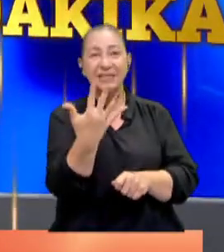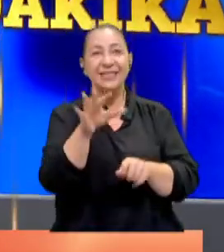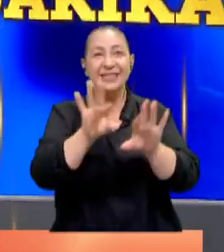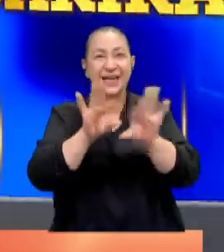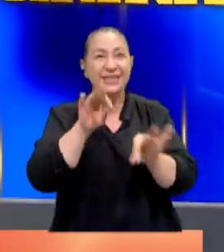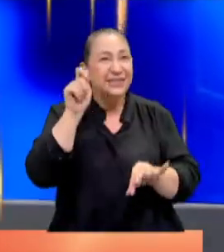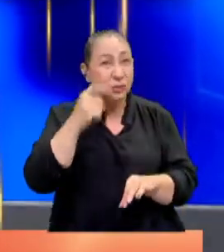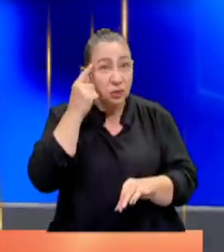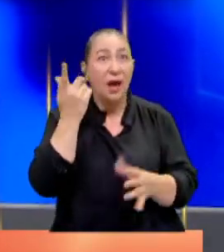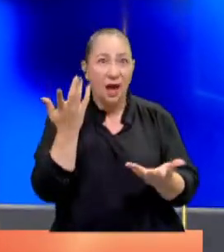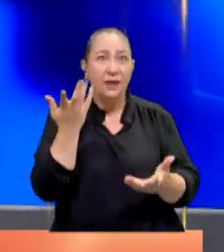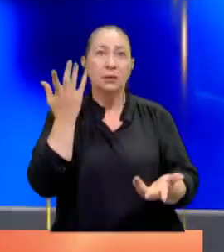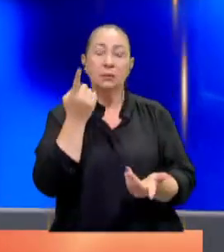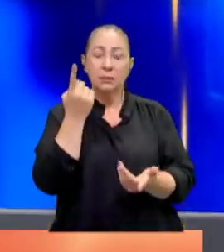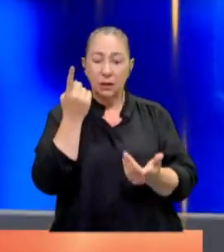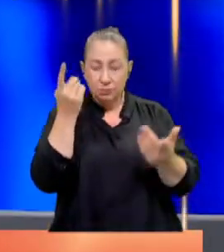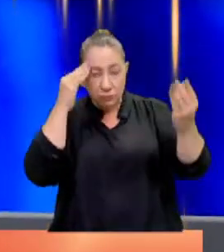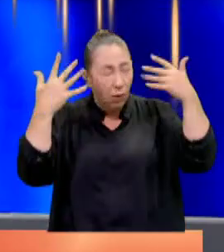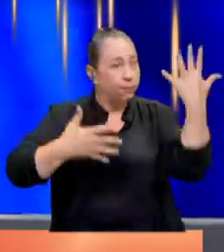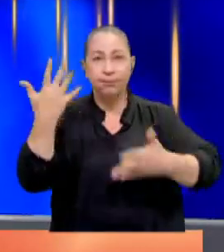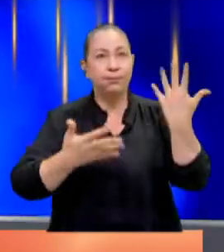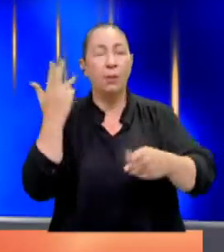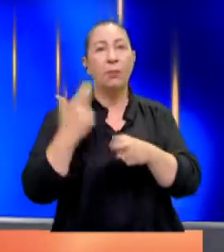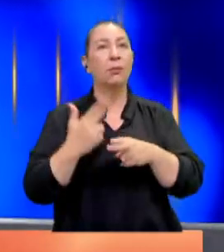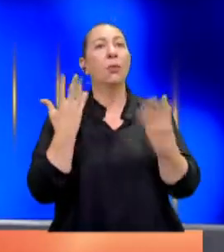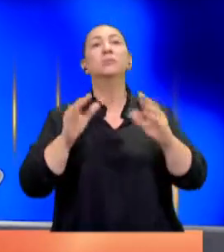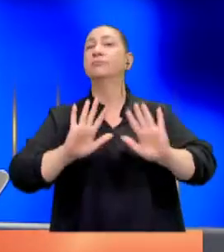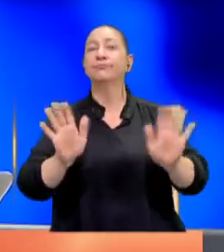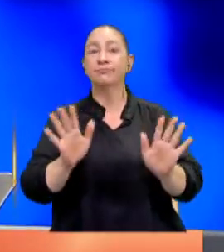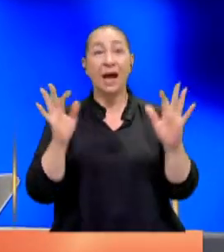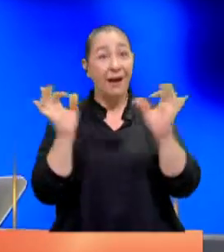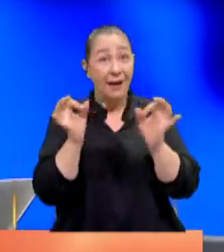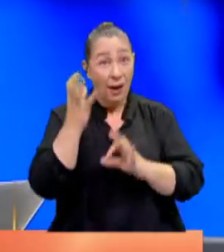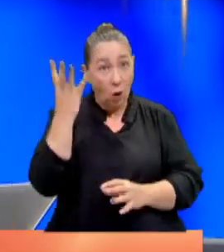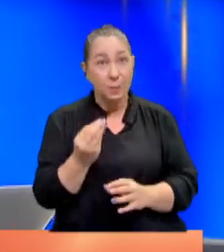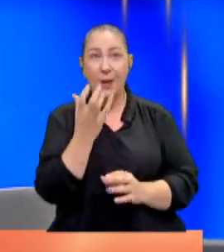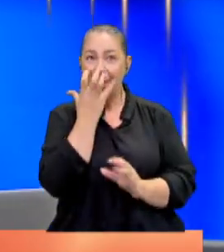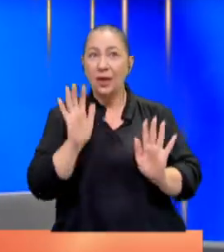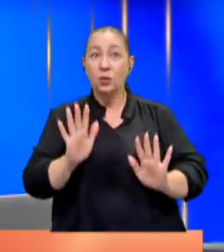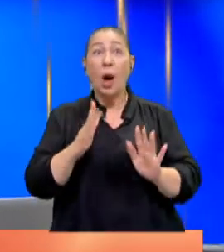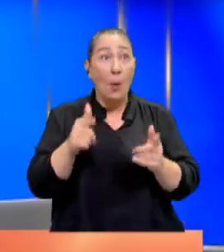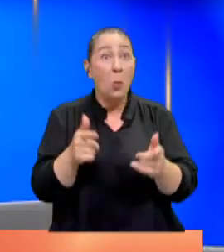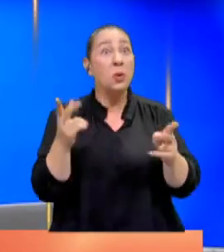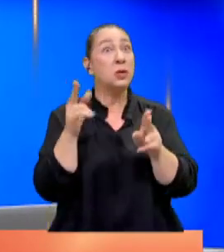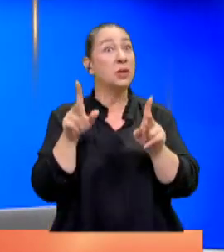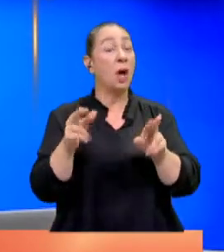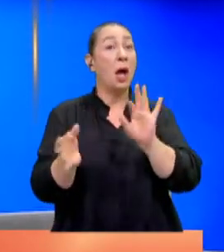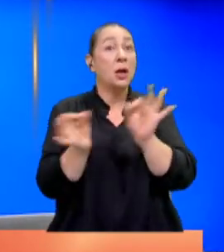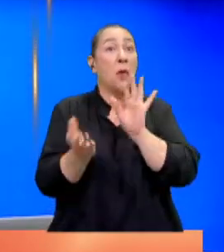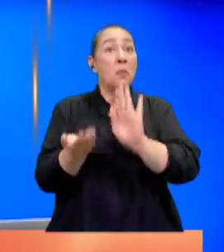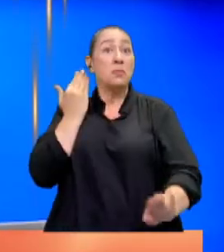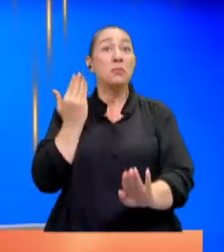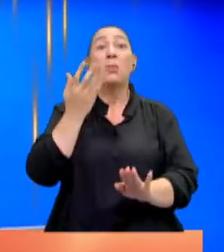başladığı düşünülürse evet, bir değerlendirme süreci kalmıyordu. Erken olmasını bekliyorduk ama bu kadar erken